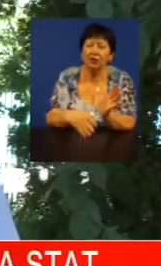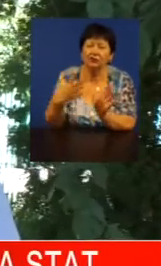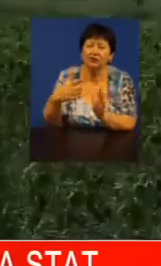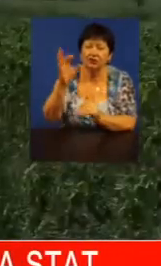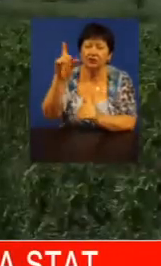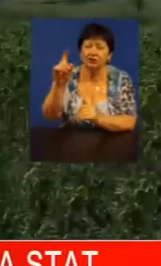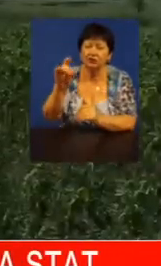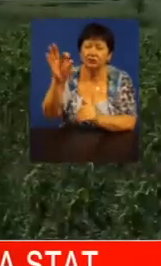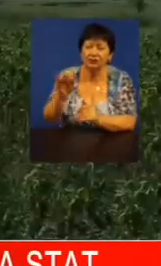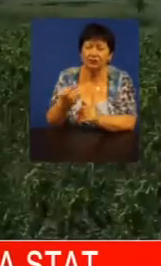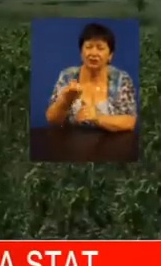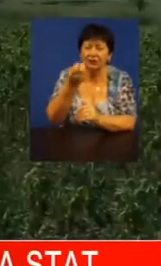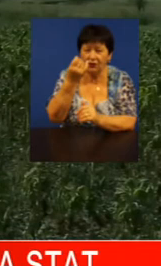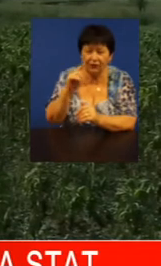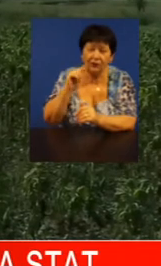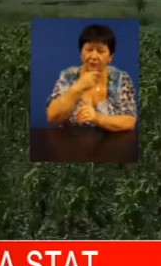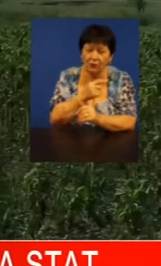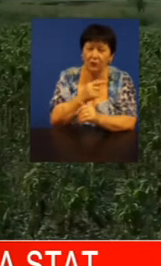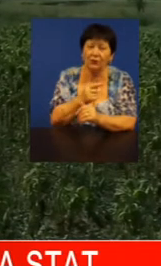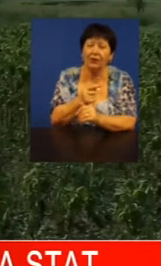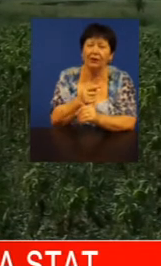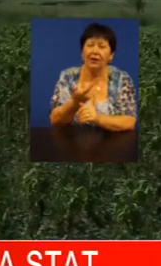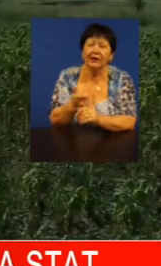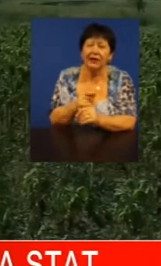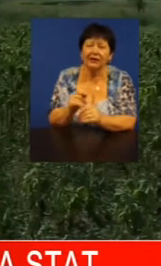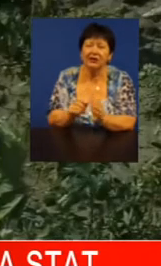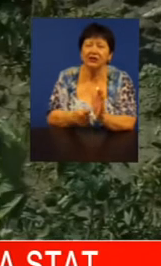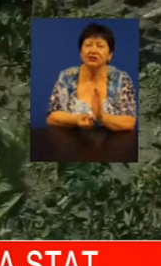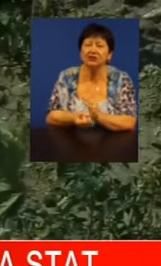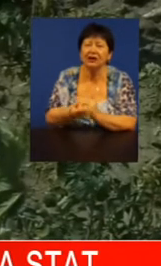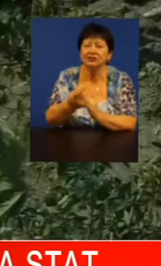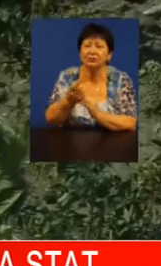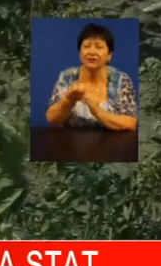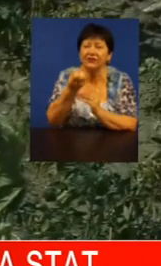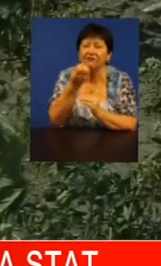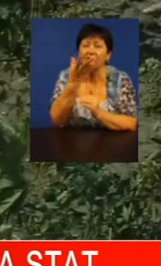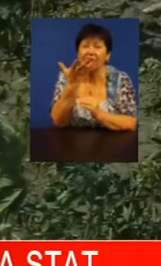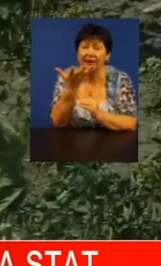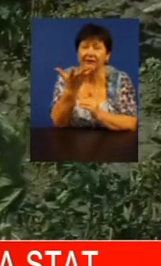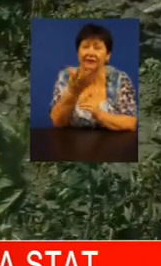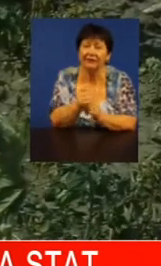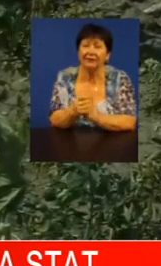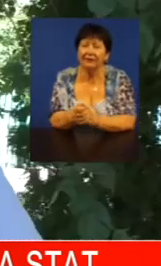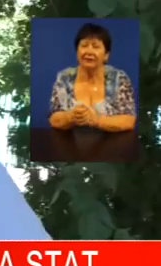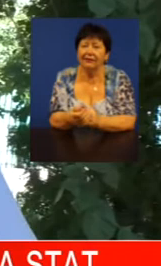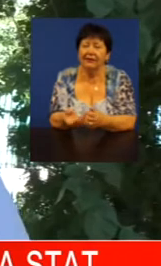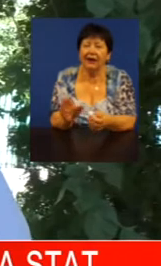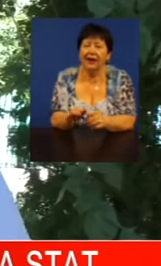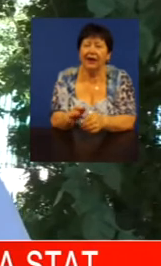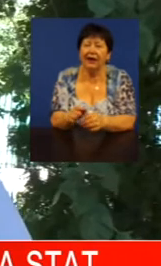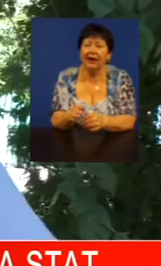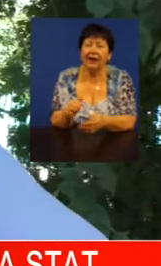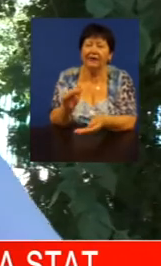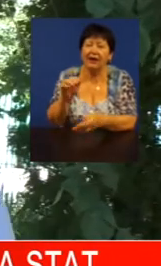95-100%, porumbul, floarea soarelui. Avem floarea soarelui care nici n-a înflorit, a stagnat în